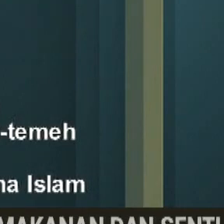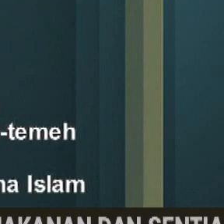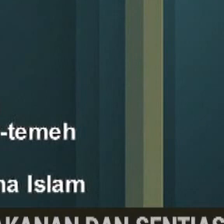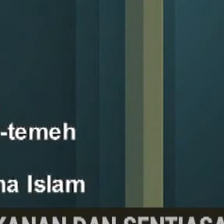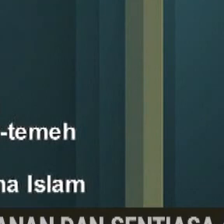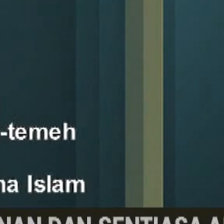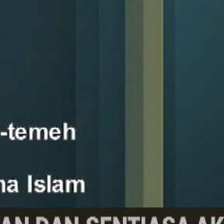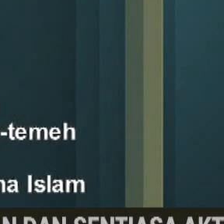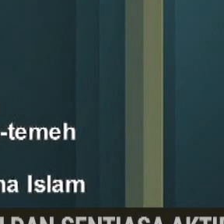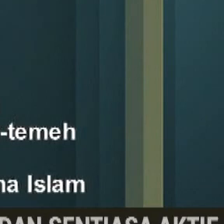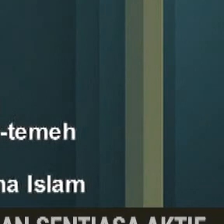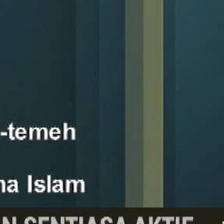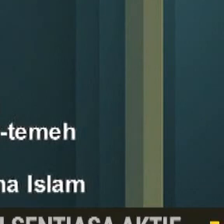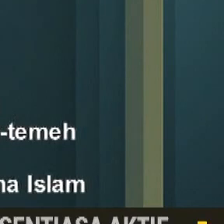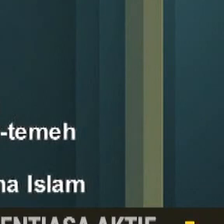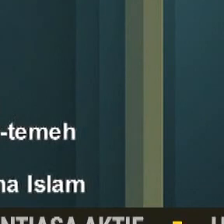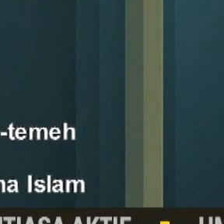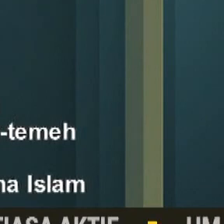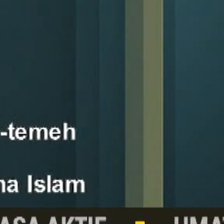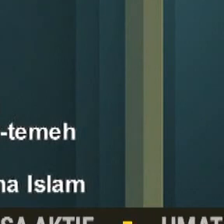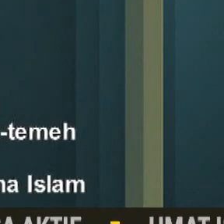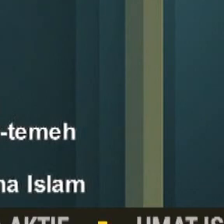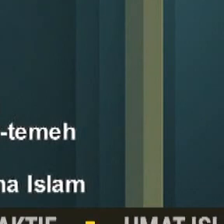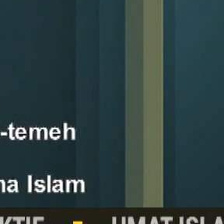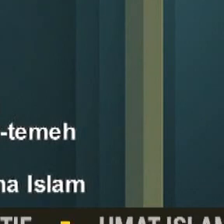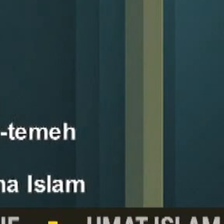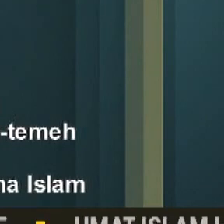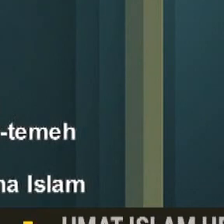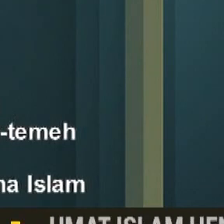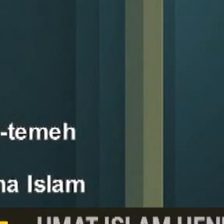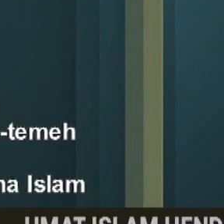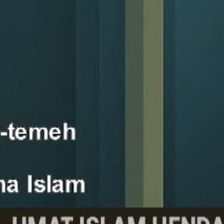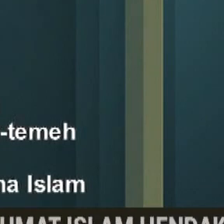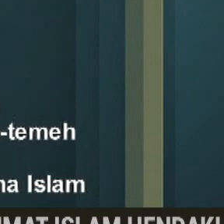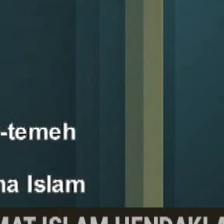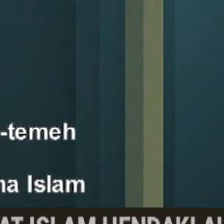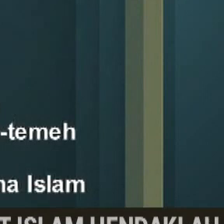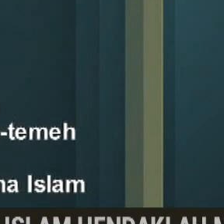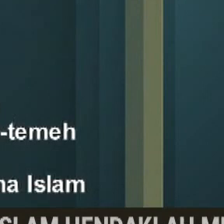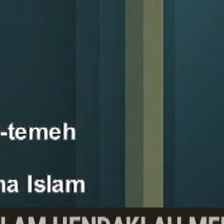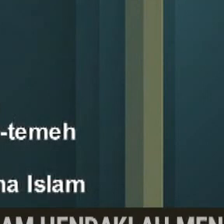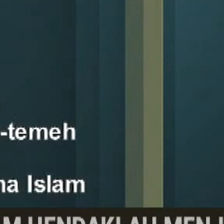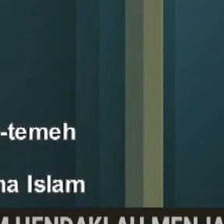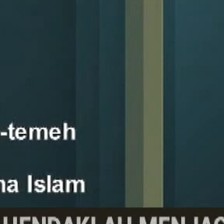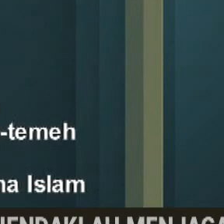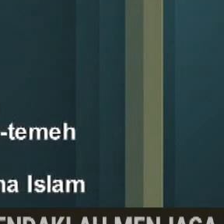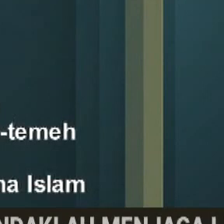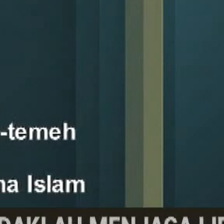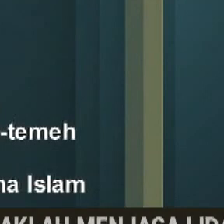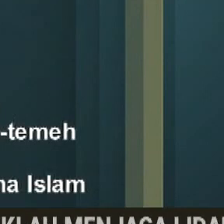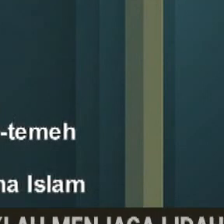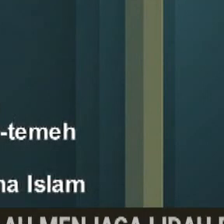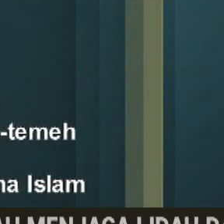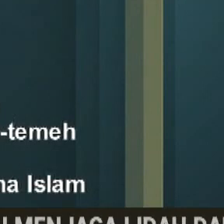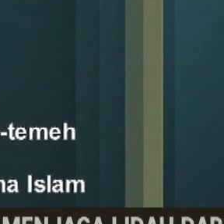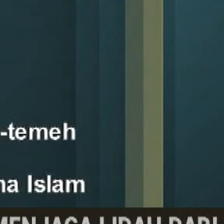sendiri, memaki hamun, berjanji dusta atau berbohong, mengumpat dan mengadu domba sesama Islam,